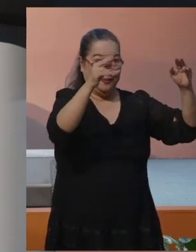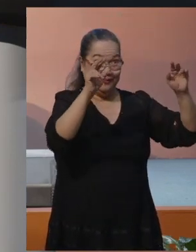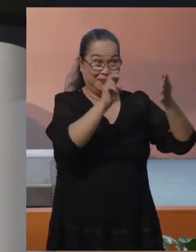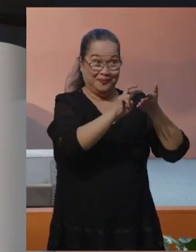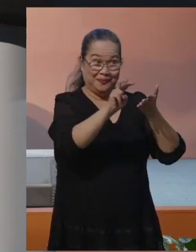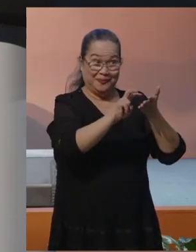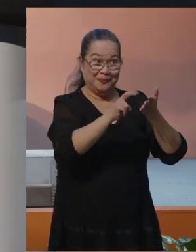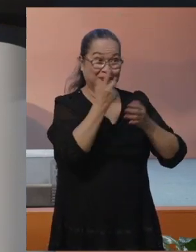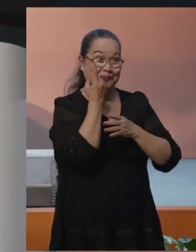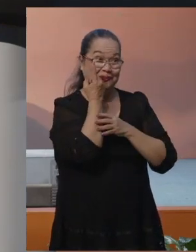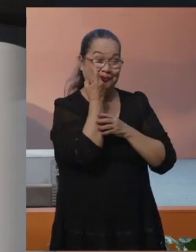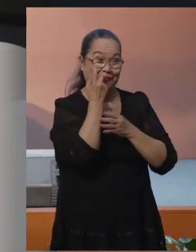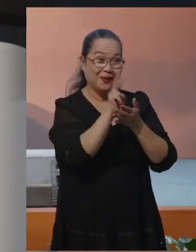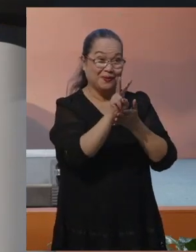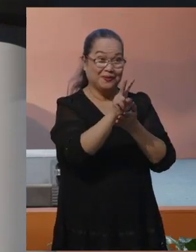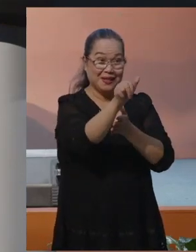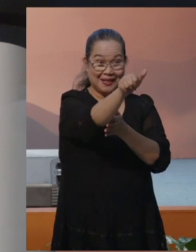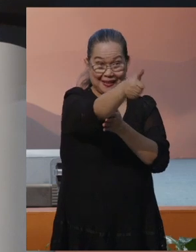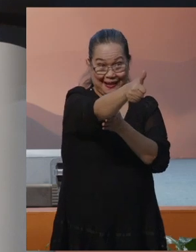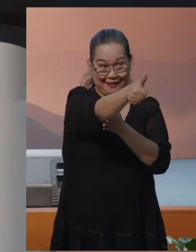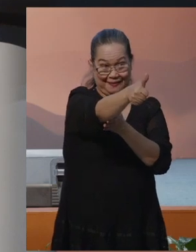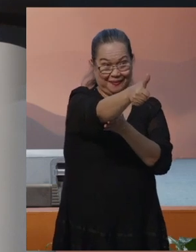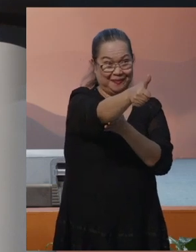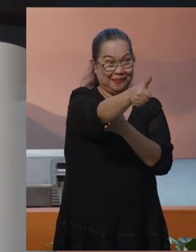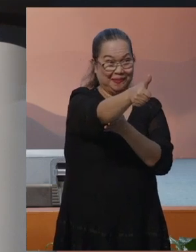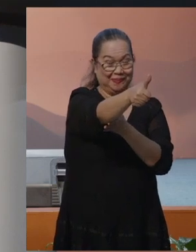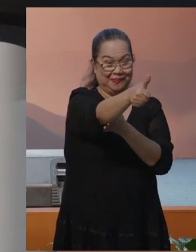natin sa verse 10. No?